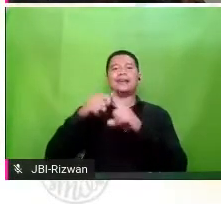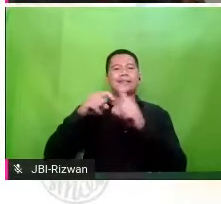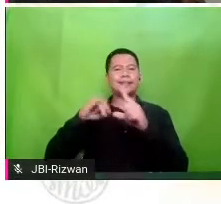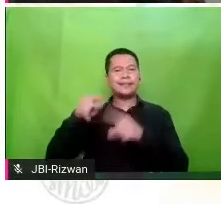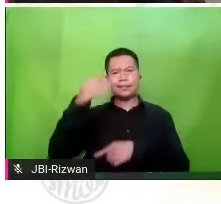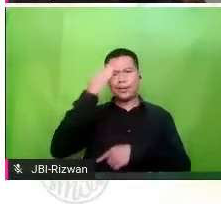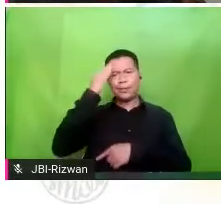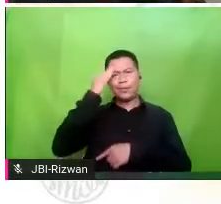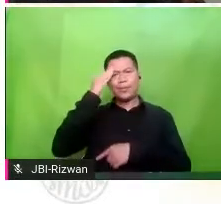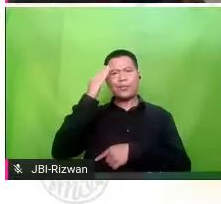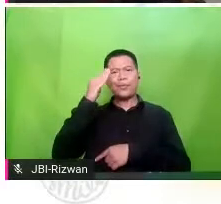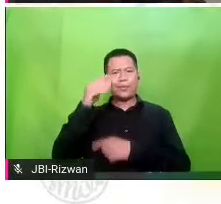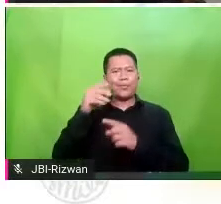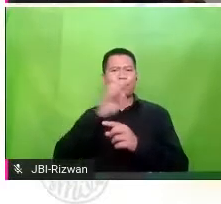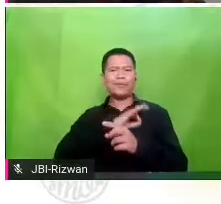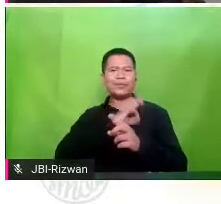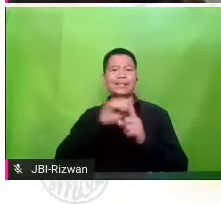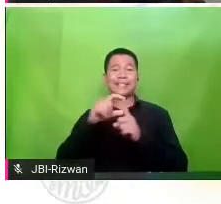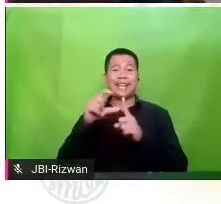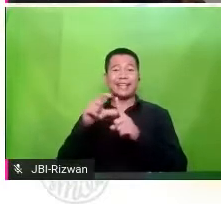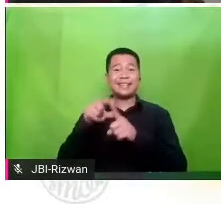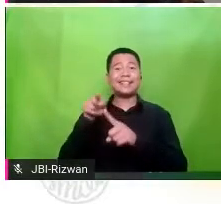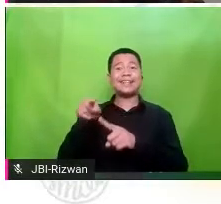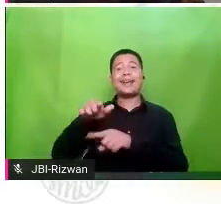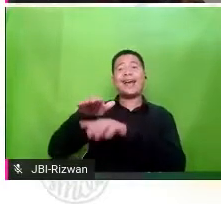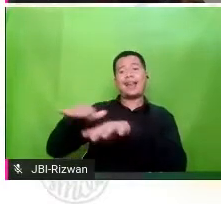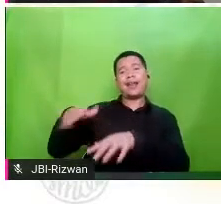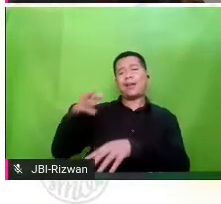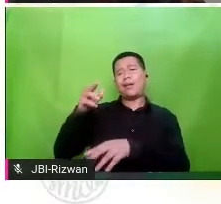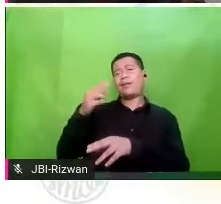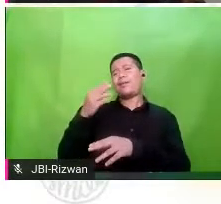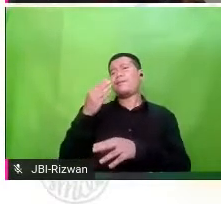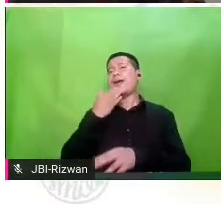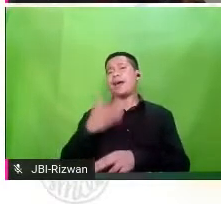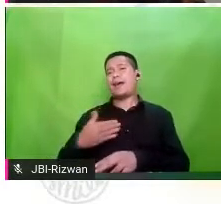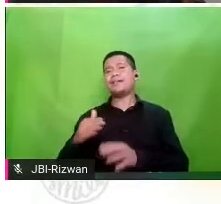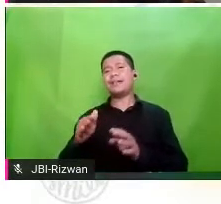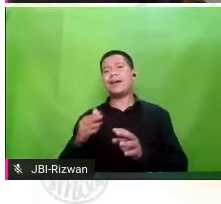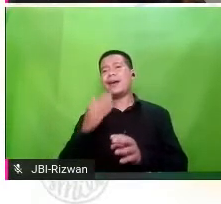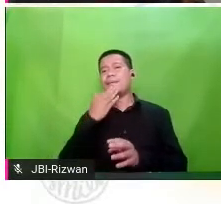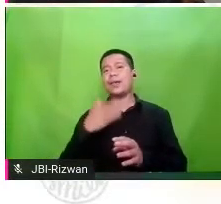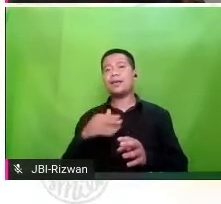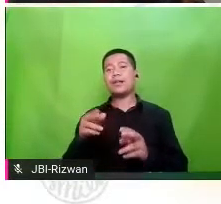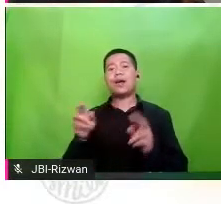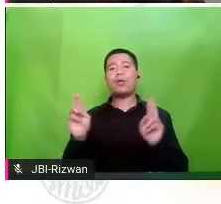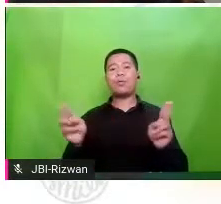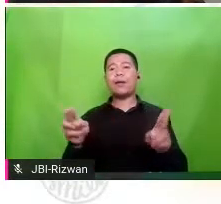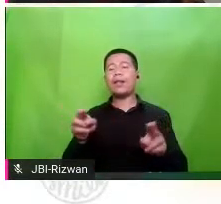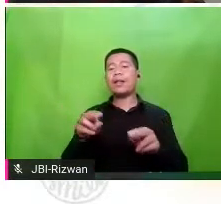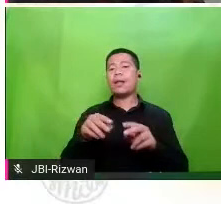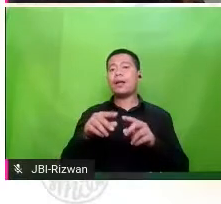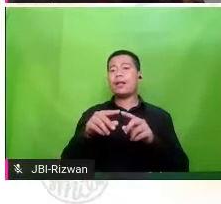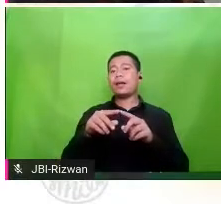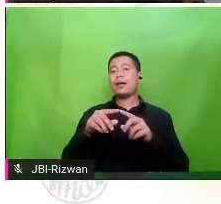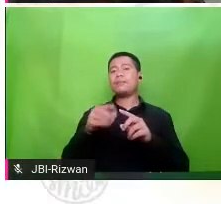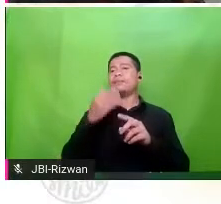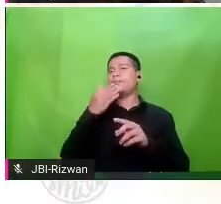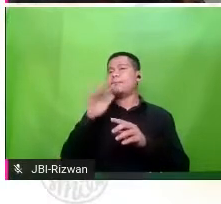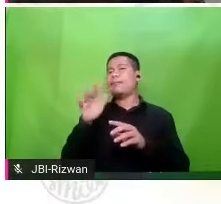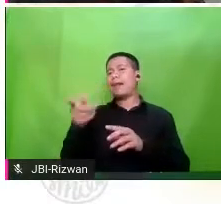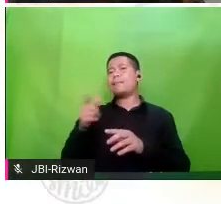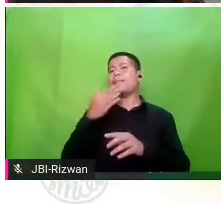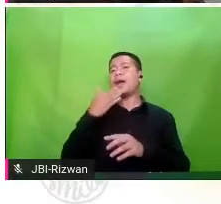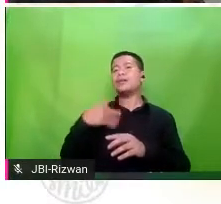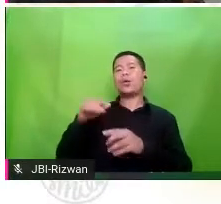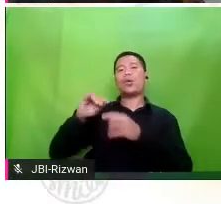normal. Bahkan sebagian dari anak-anak tersebut ber-IQ di atas rata-rata normal.